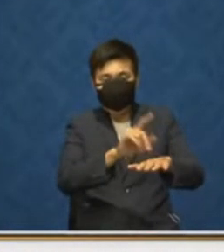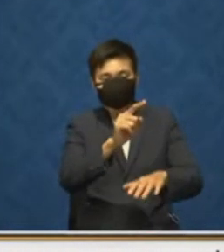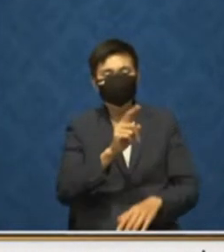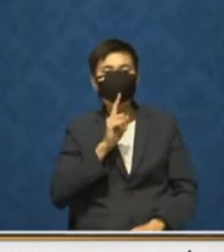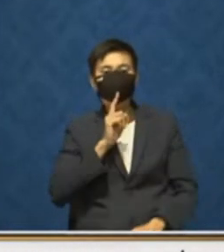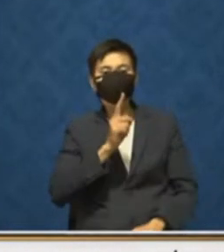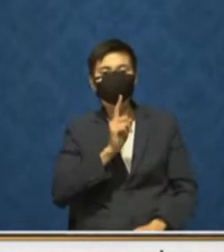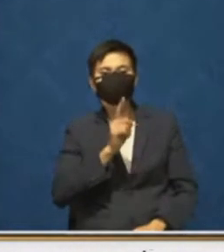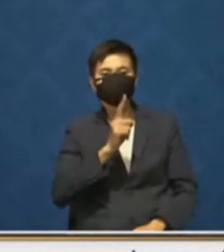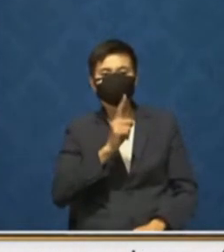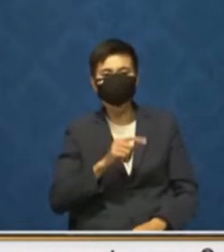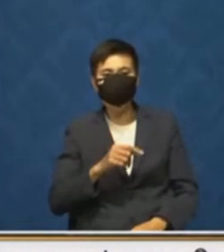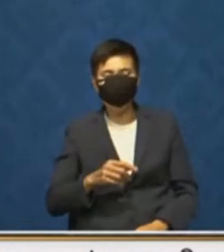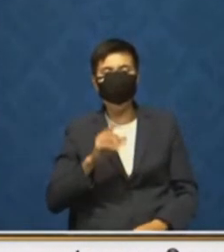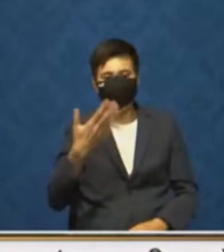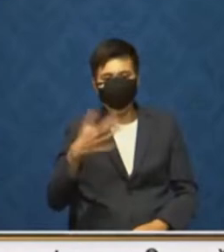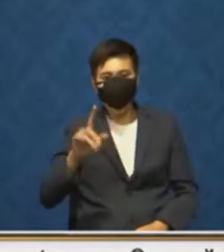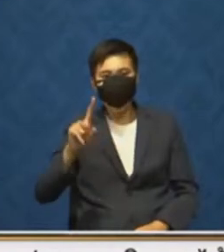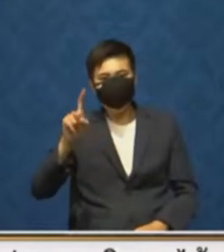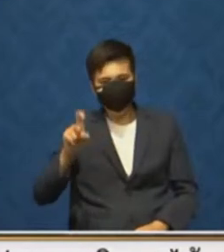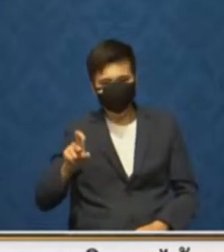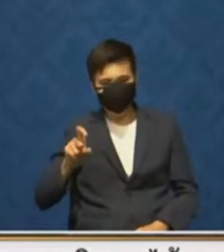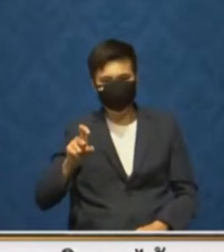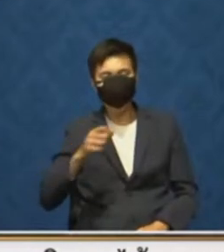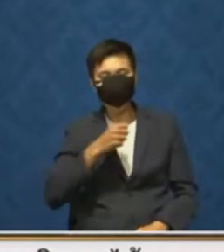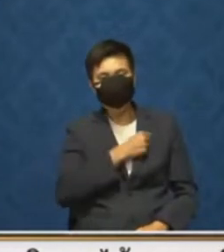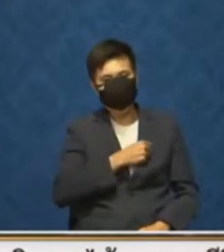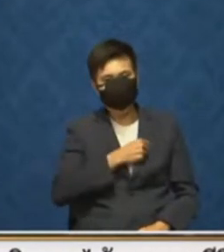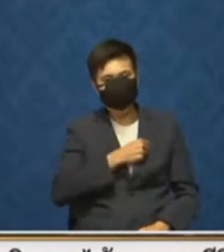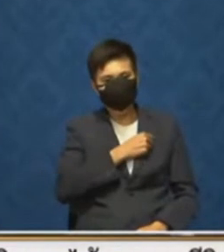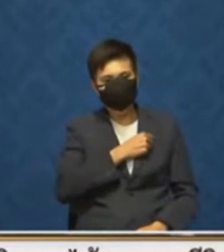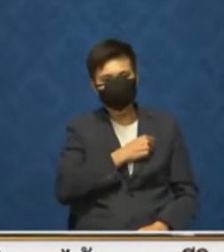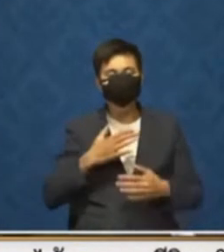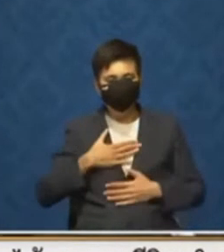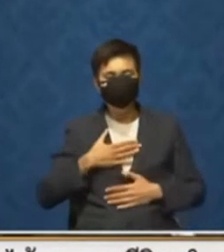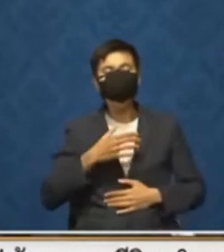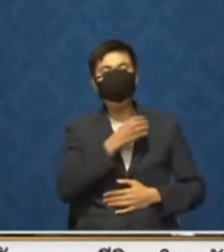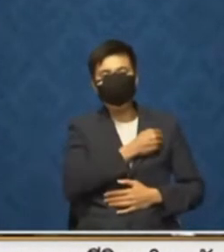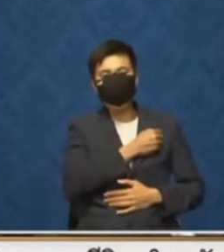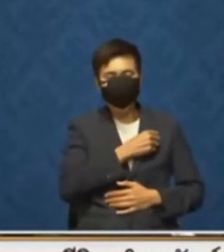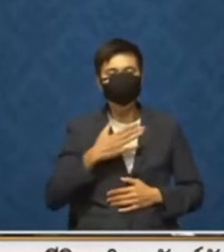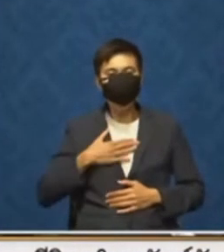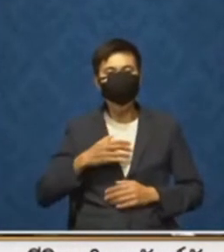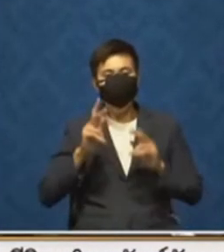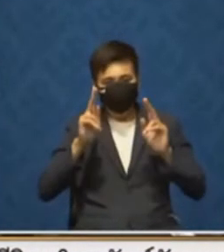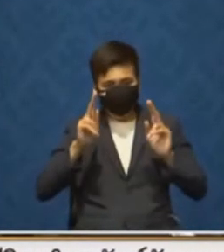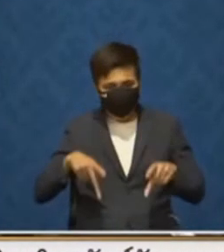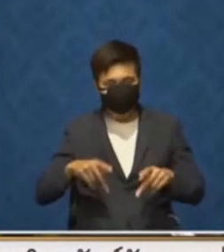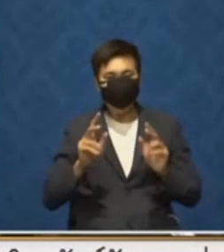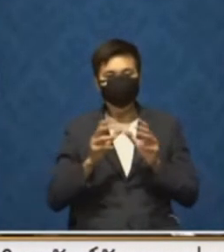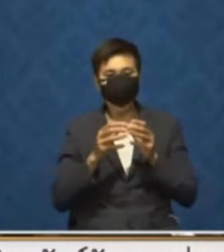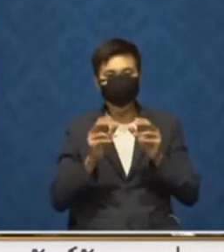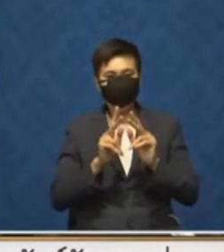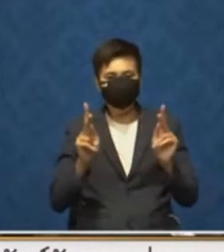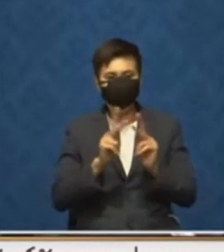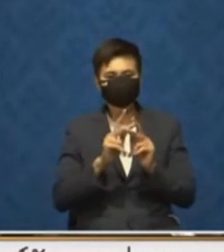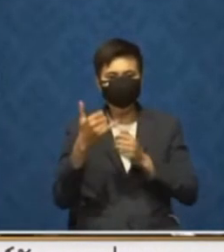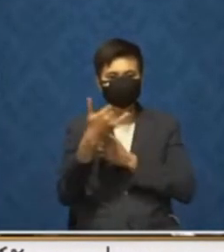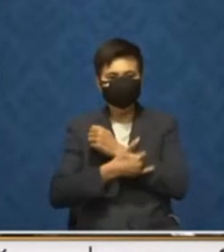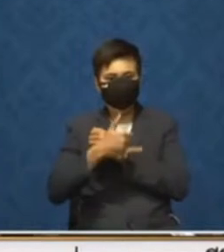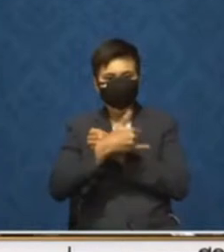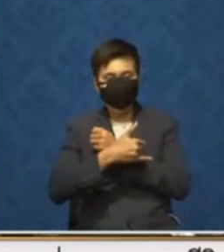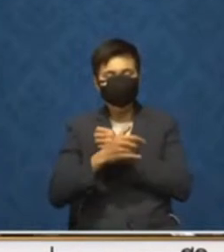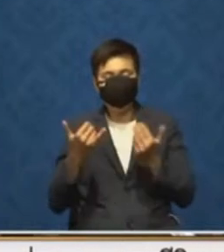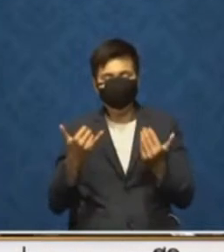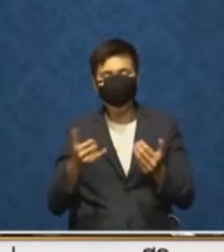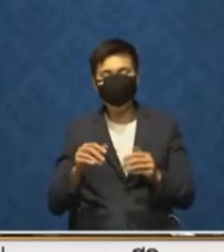ครับก็ประมาณนี้นะครับก็คือผมมีความเสียใจผมเองเนี้ยเคยเป็นกรรมการต่างประเทศตอนนี้ผมก็เป็นการบริการการเงินการ